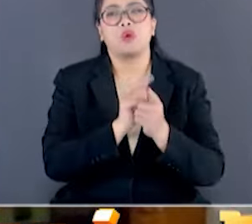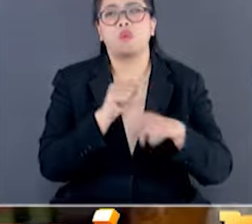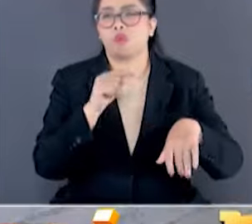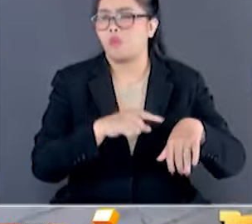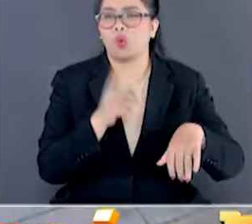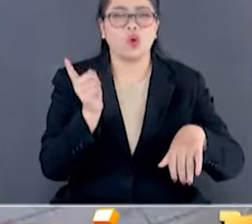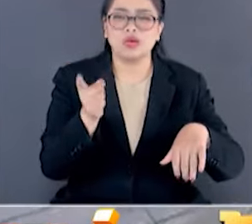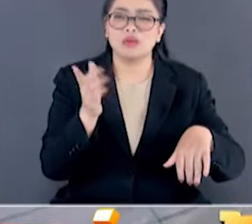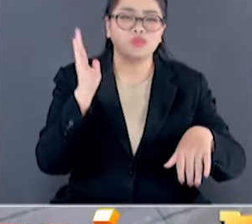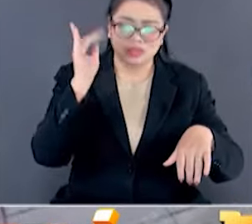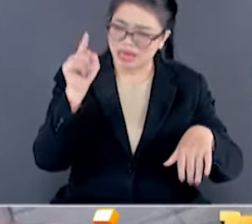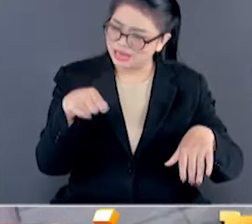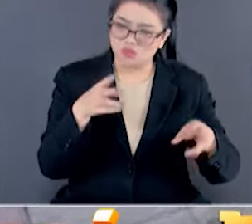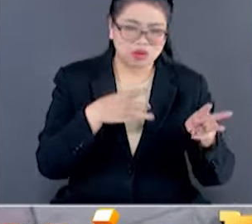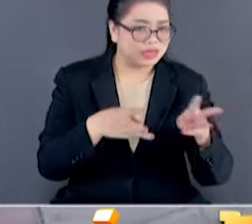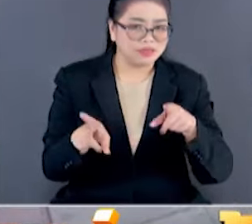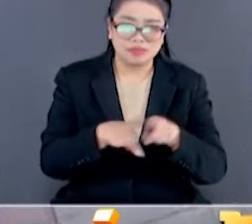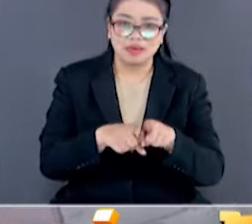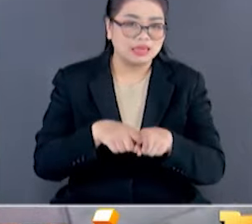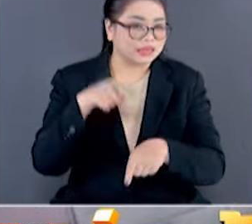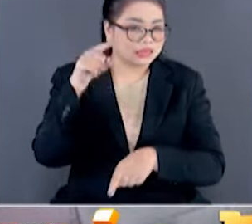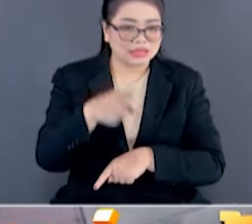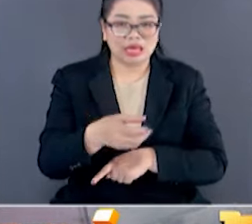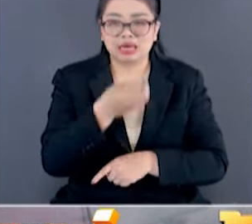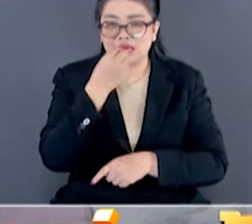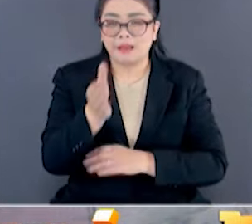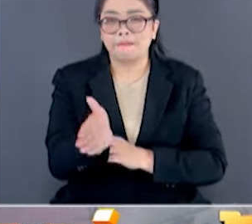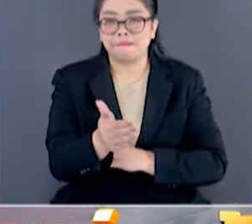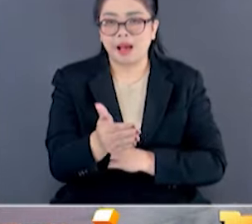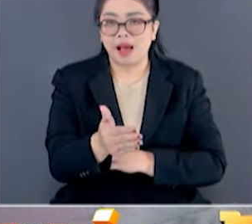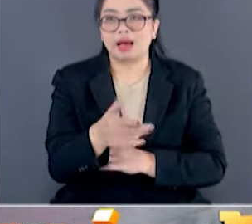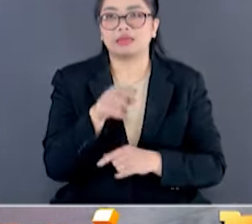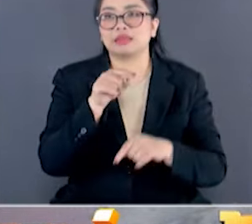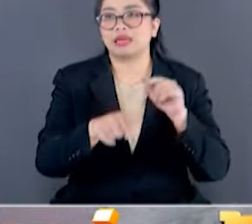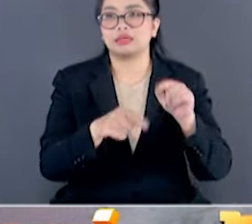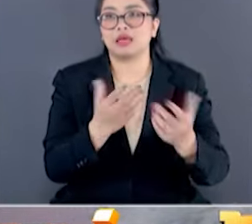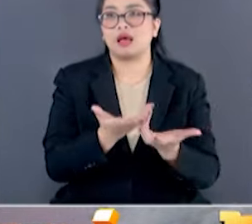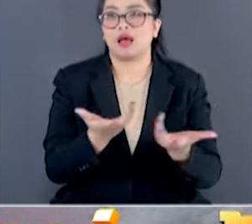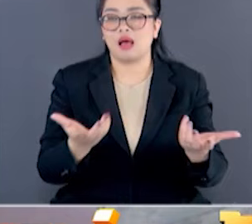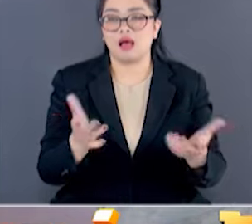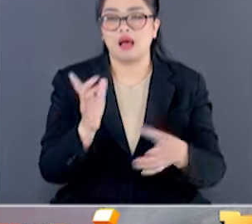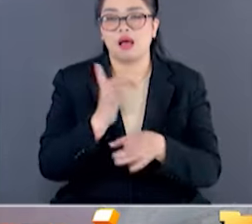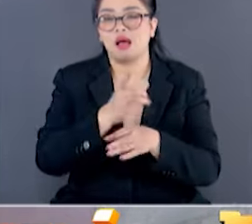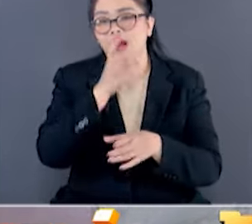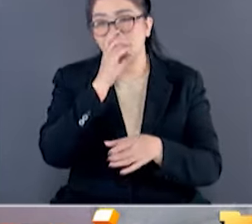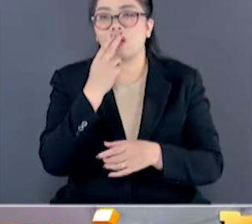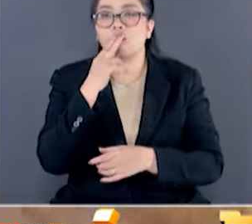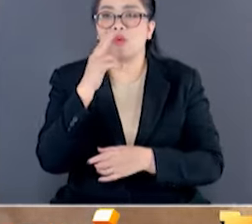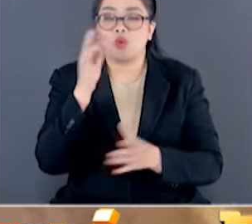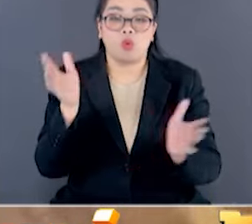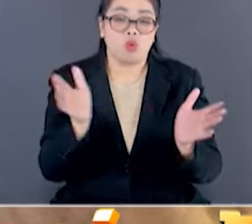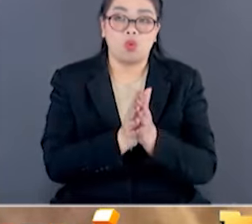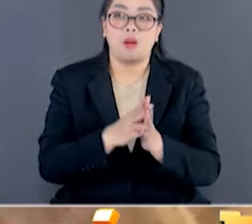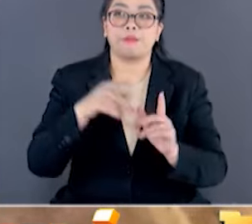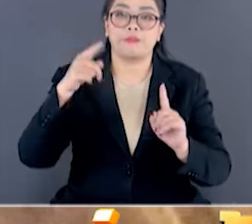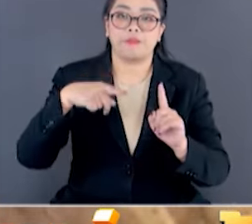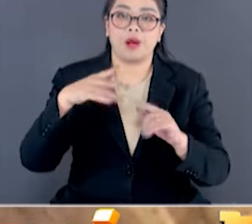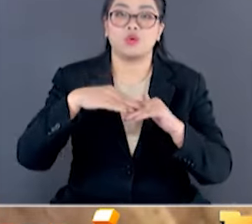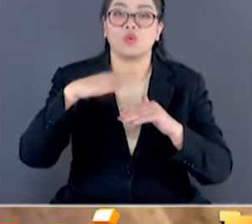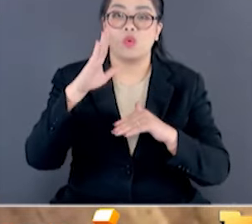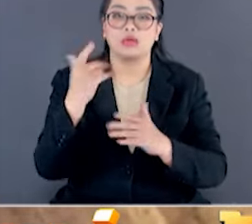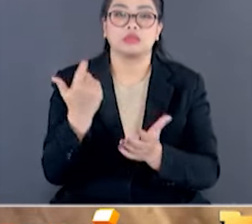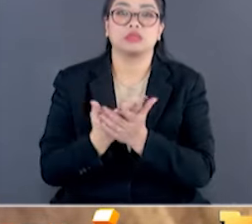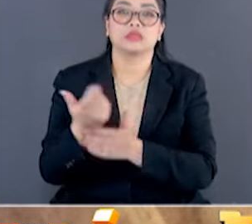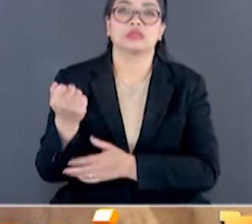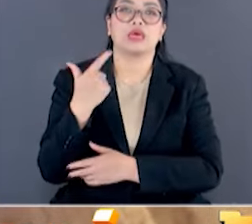นเดียวกันนี่แหละวิธีเดียวกันเลยสั่งปลากระพงสั่งกับแก้มแล้วก็สุราบุรีรวมๆแล้วพันกว่าบาทแล้ว